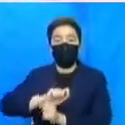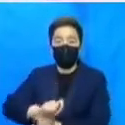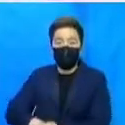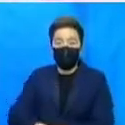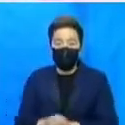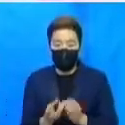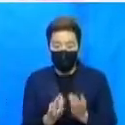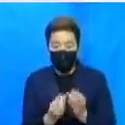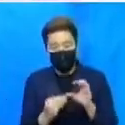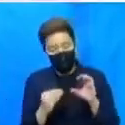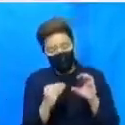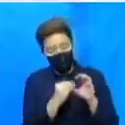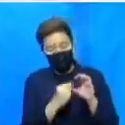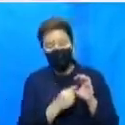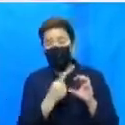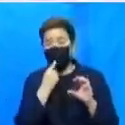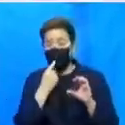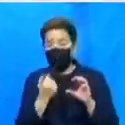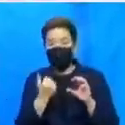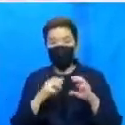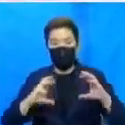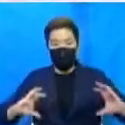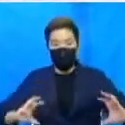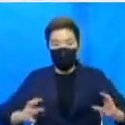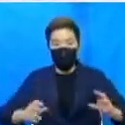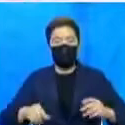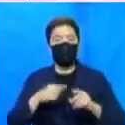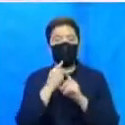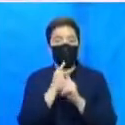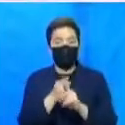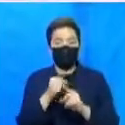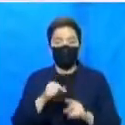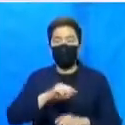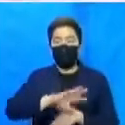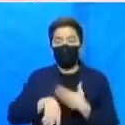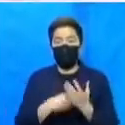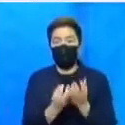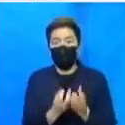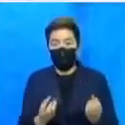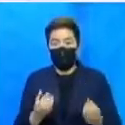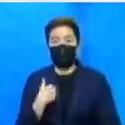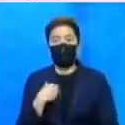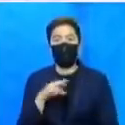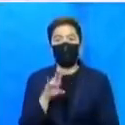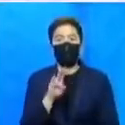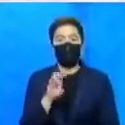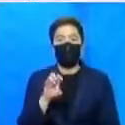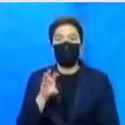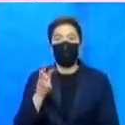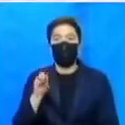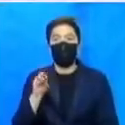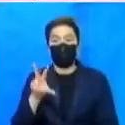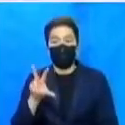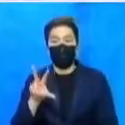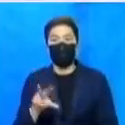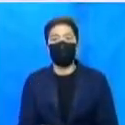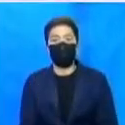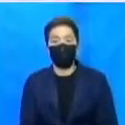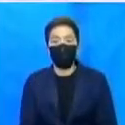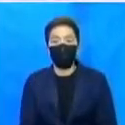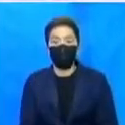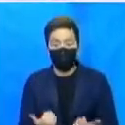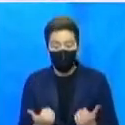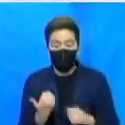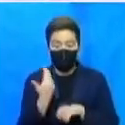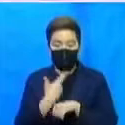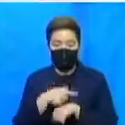ที่มีเลขงวดและหมวดอักษรจากตู้เสียงงวดและหมวดอักษรซึ่งมีจำนวนทั้งสิ้น763ลูกประธานกรร